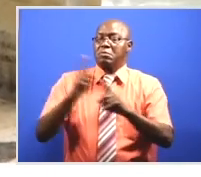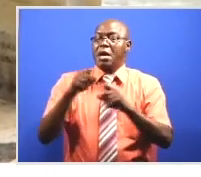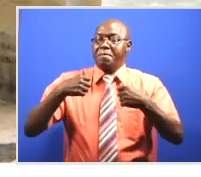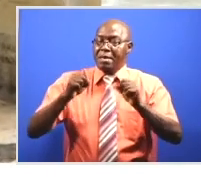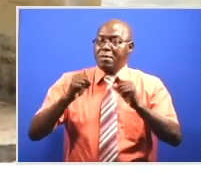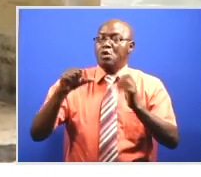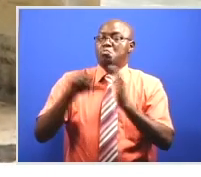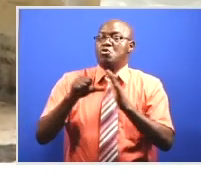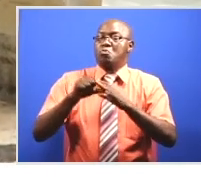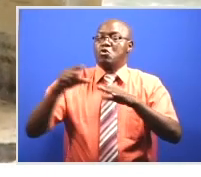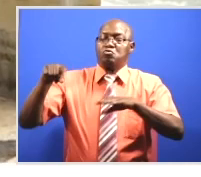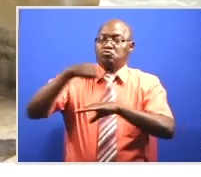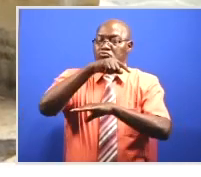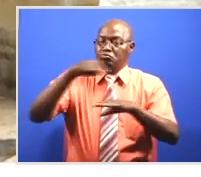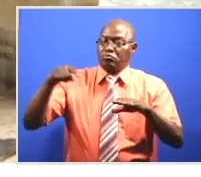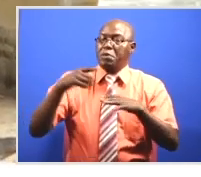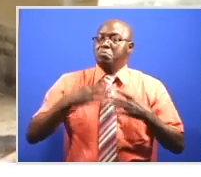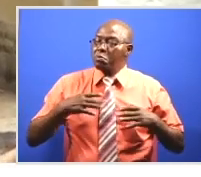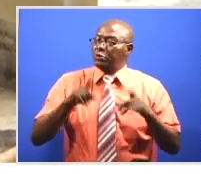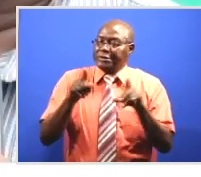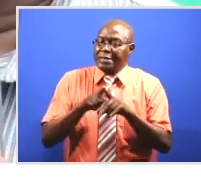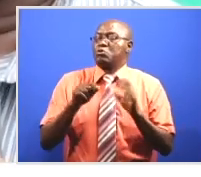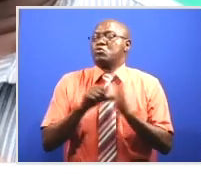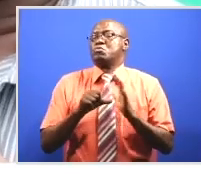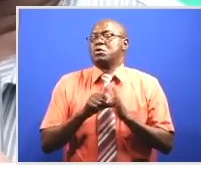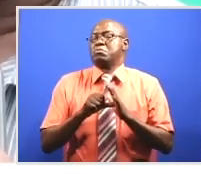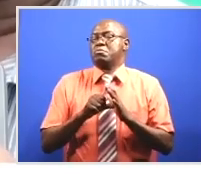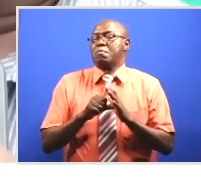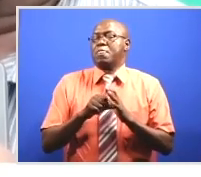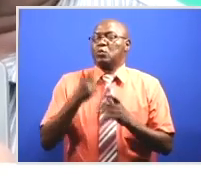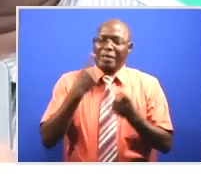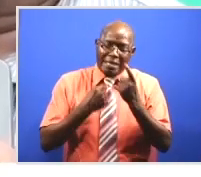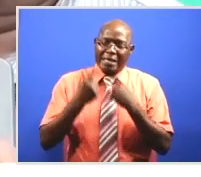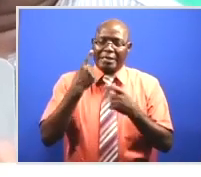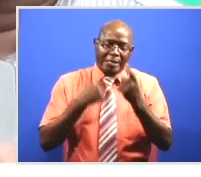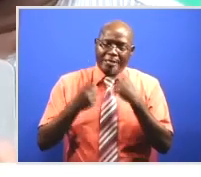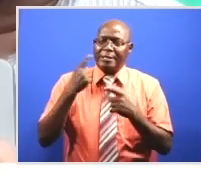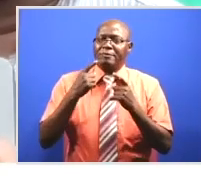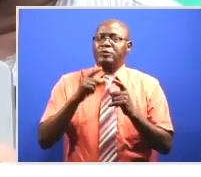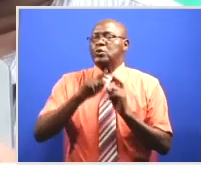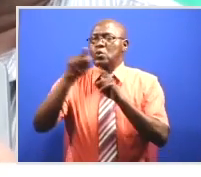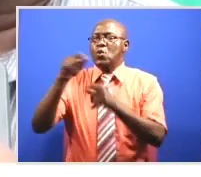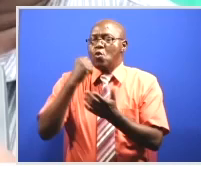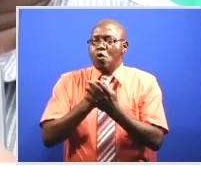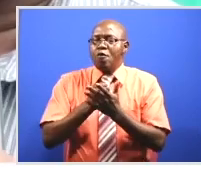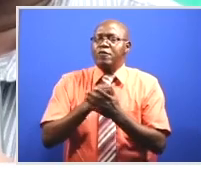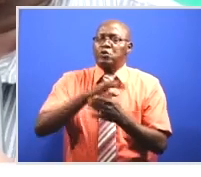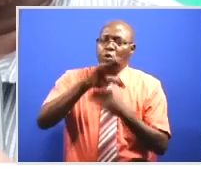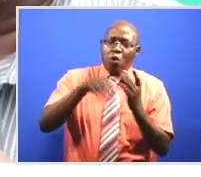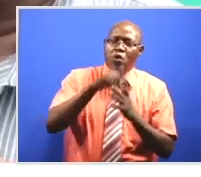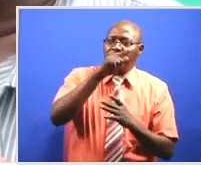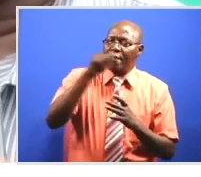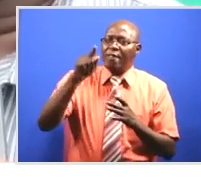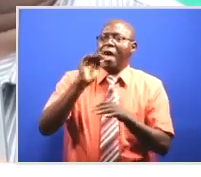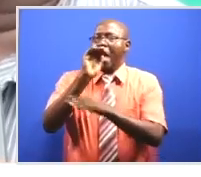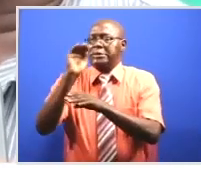shida, wananchi wanakuwa na shida. Na tumelia, tumetembea maofisi zote, tukitafuta wa